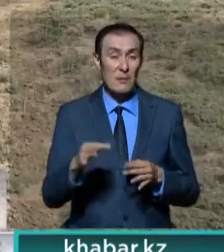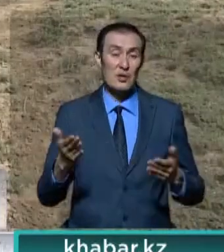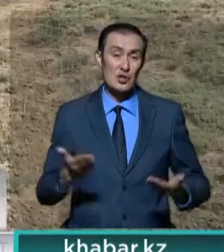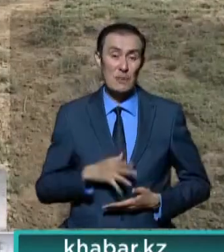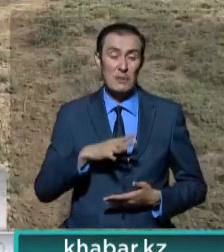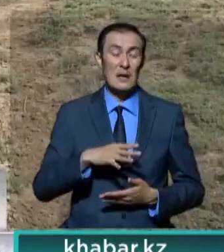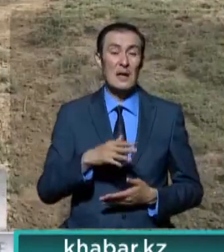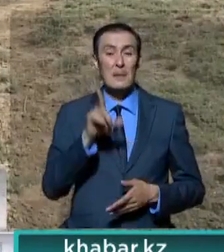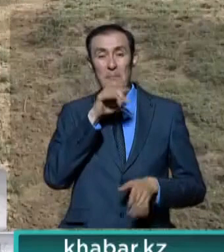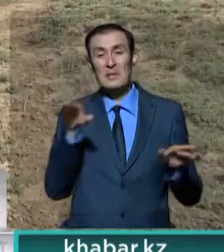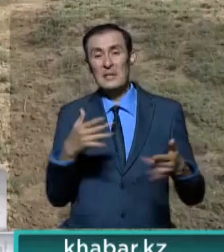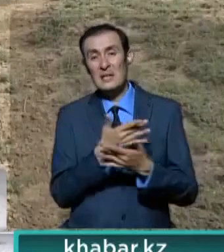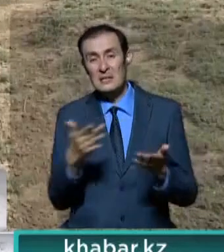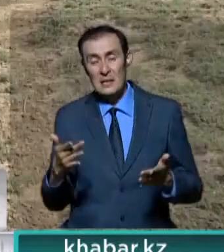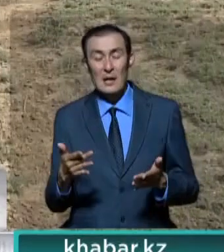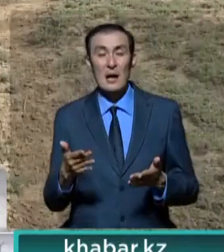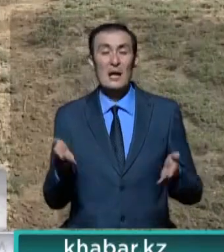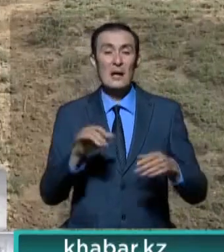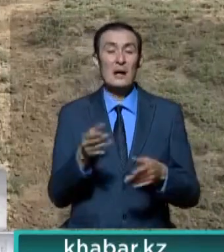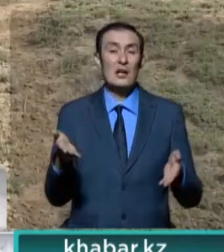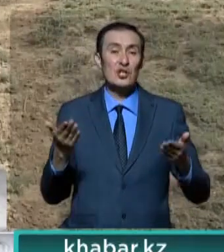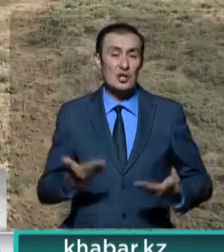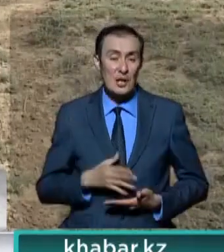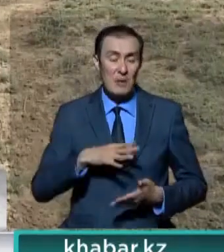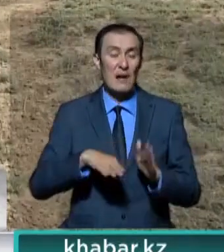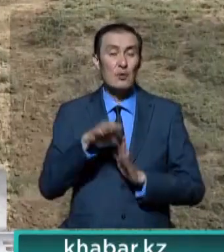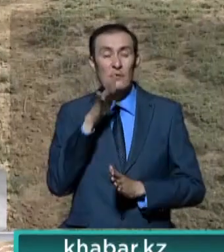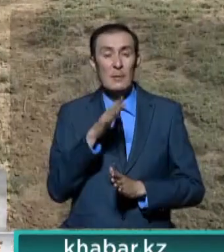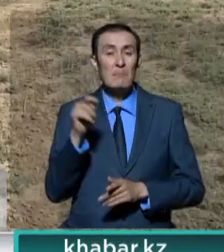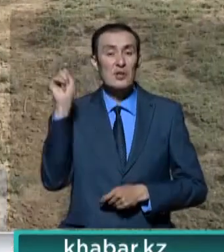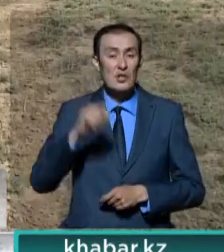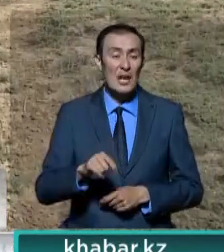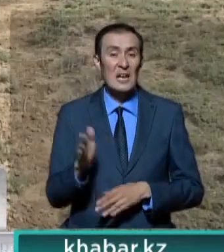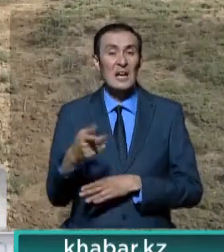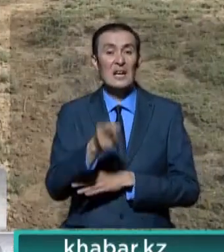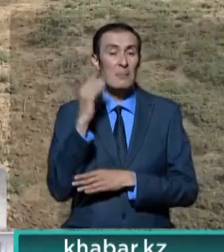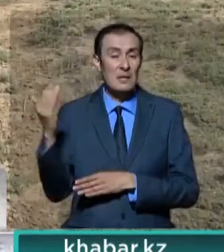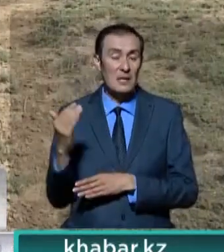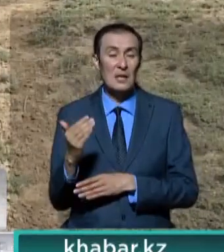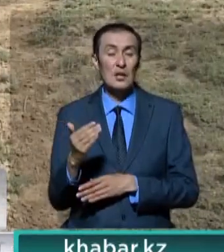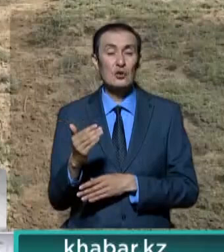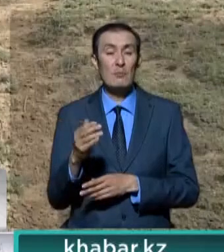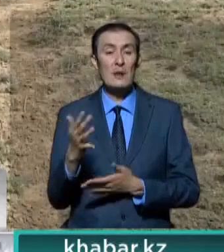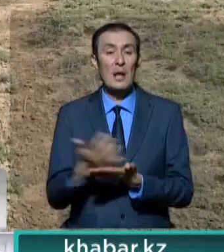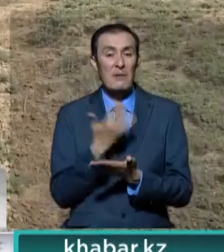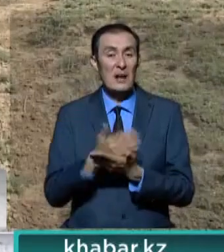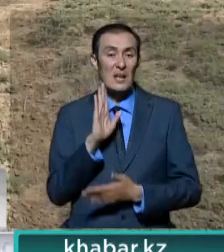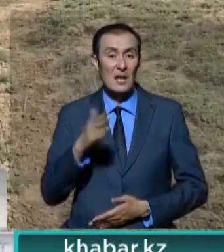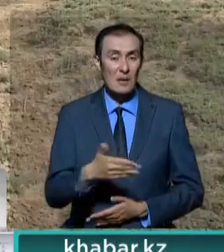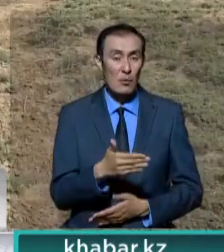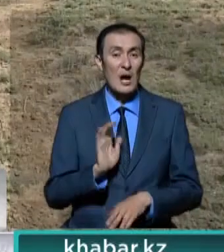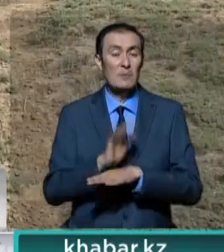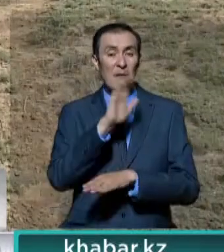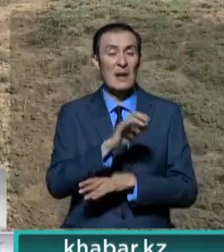гнездились несколько видов птиц. Перелетные тут останавливались. В лучшие годы сюда приезжали рыбаки с Аральского моря на промысловый лов.